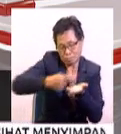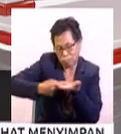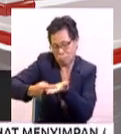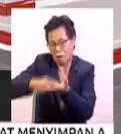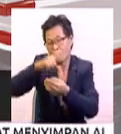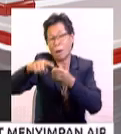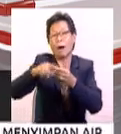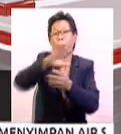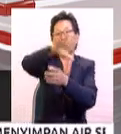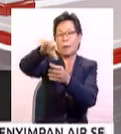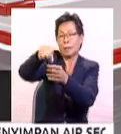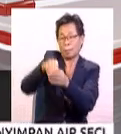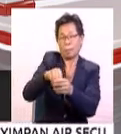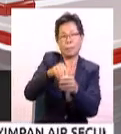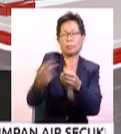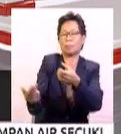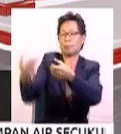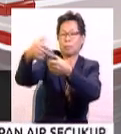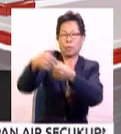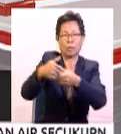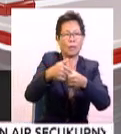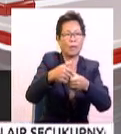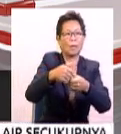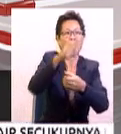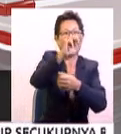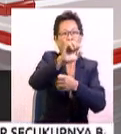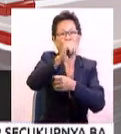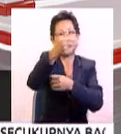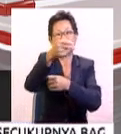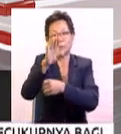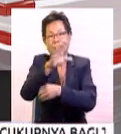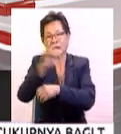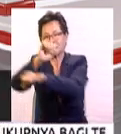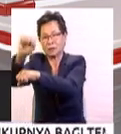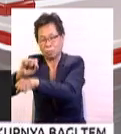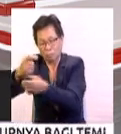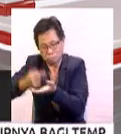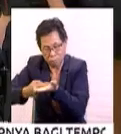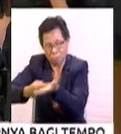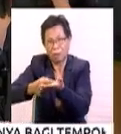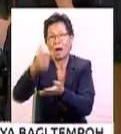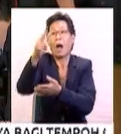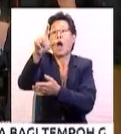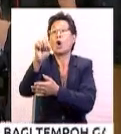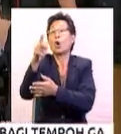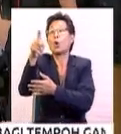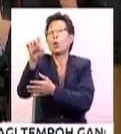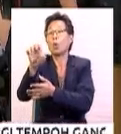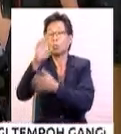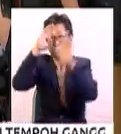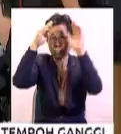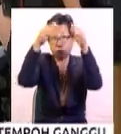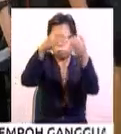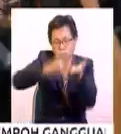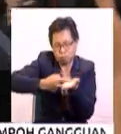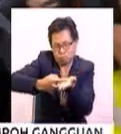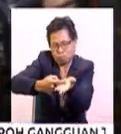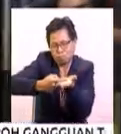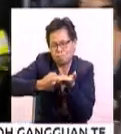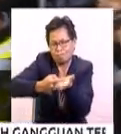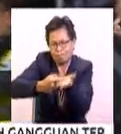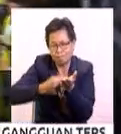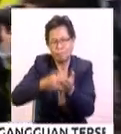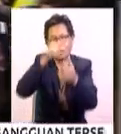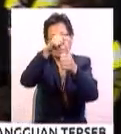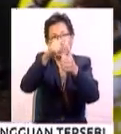melibatkan pihak berkuasa penerbangan awam Malaysia dan Singapura. Jelas Anthony, fokus perbincangan antara lain tertumpu kepada